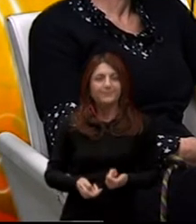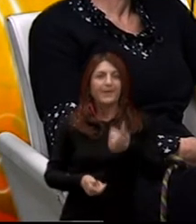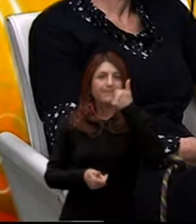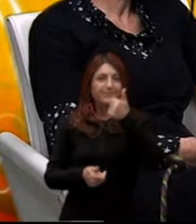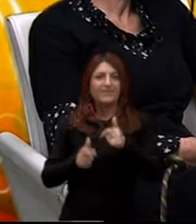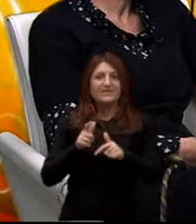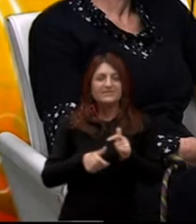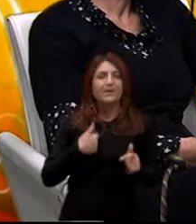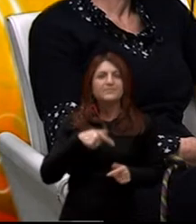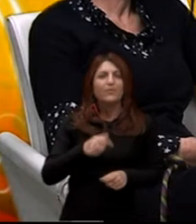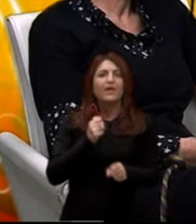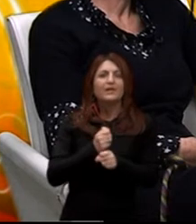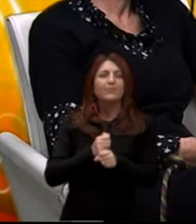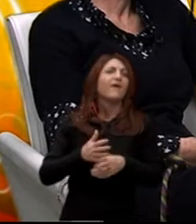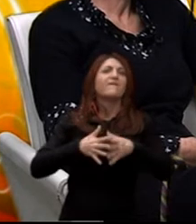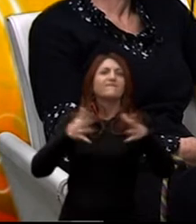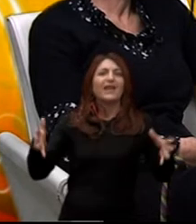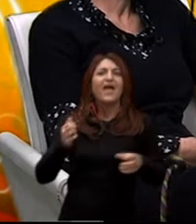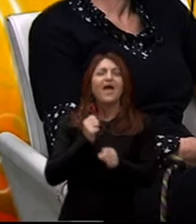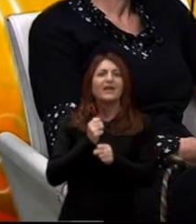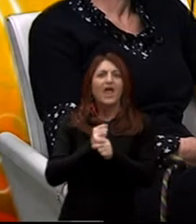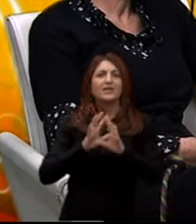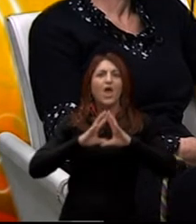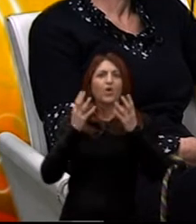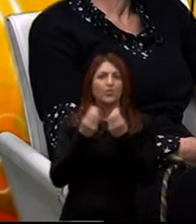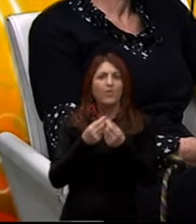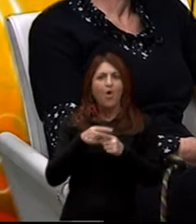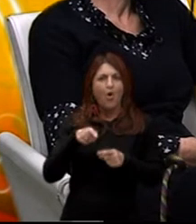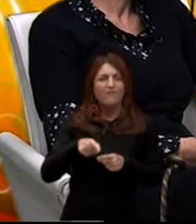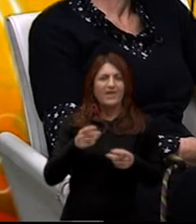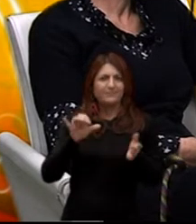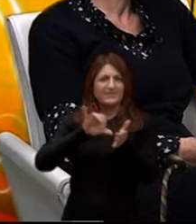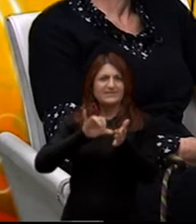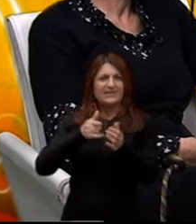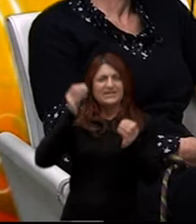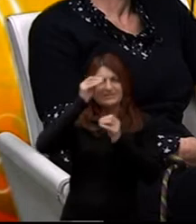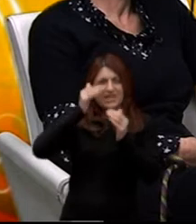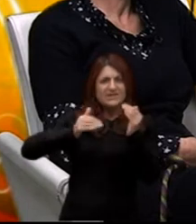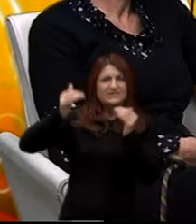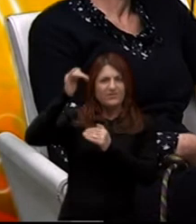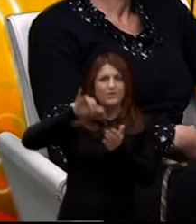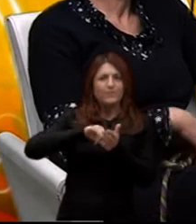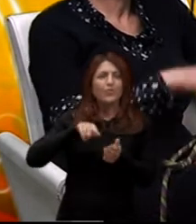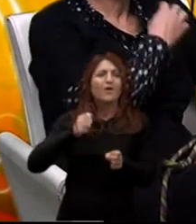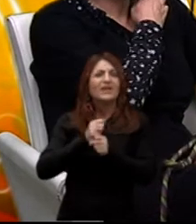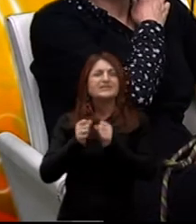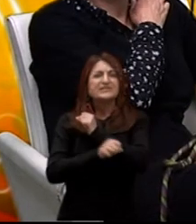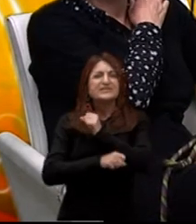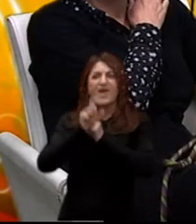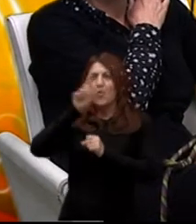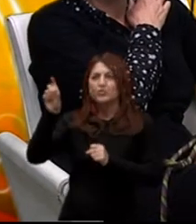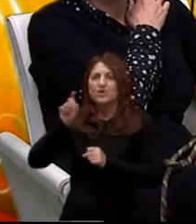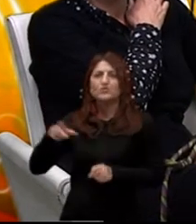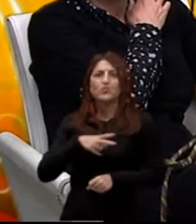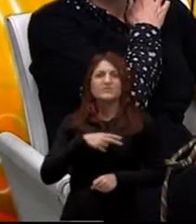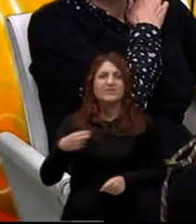da smo napravili jednu veliku radnu skupinu, pošto je centar jako i znanstveno aktivan, surađuje se sa Sveučilištem u Zagrebu sa nizom